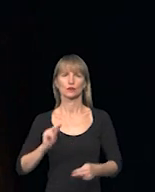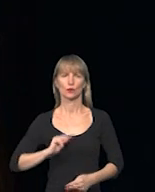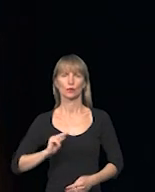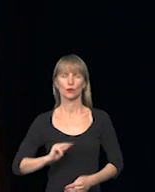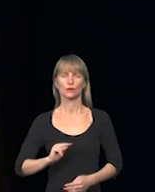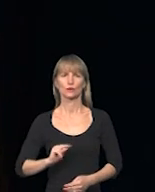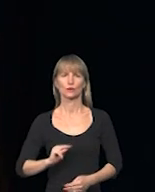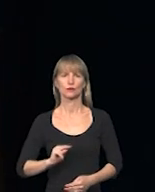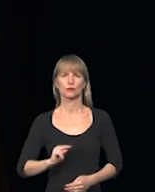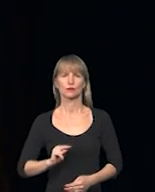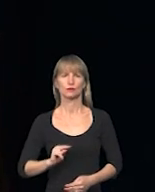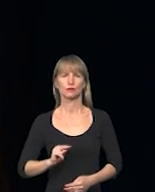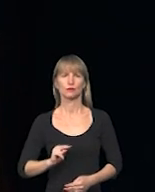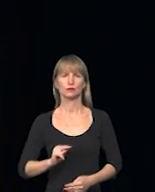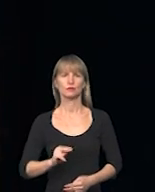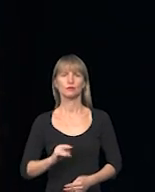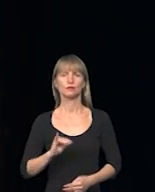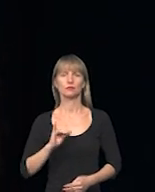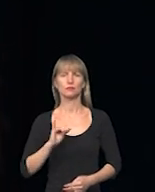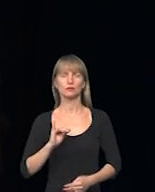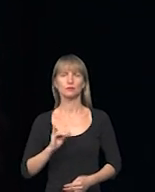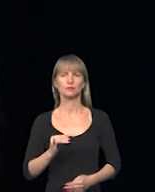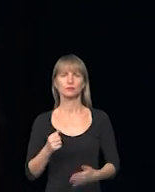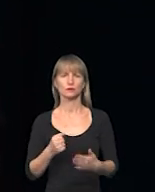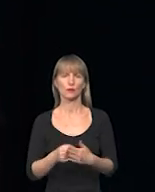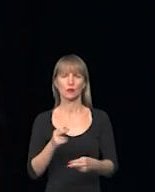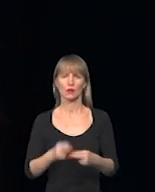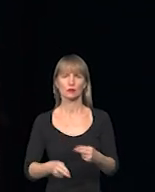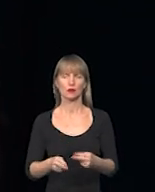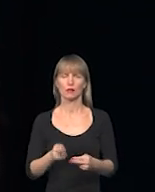роботу і довести діло до кінця.